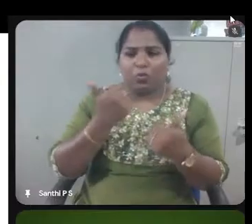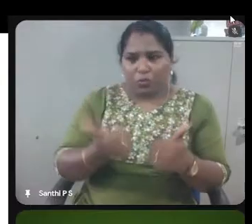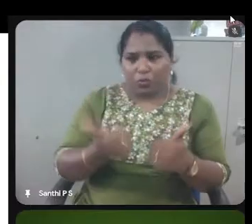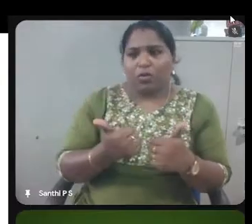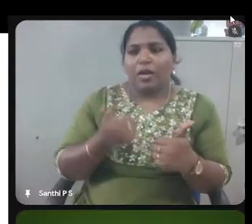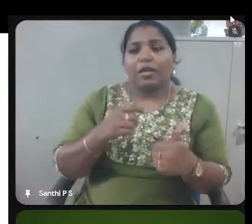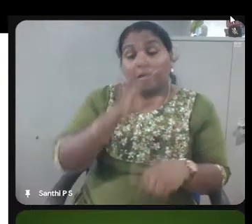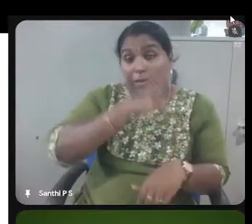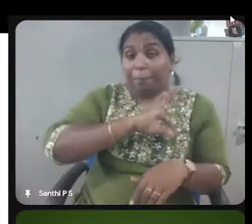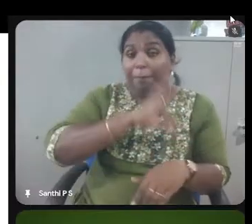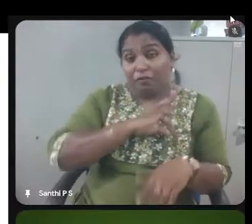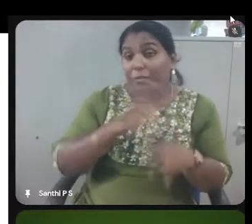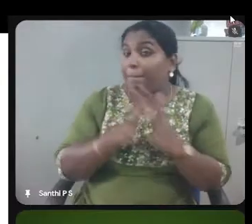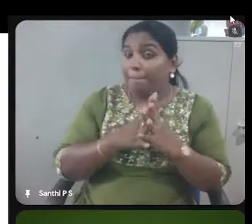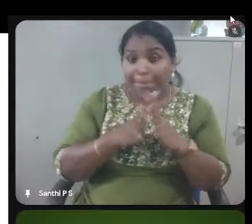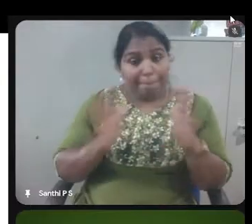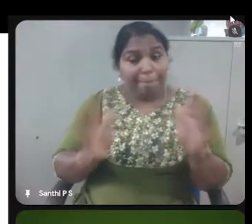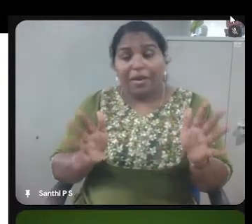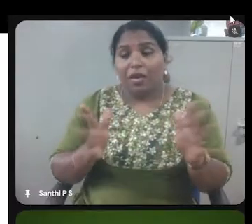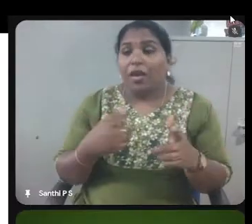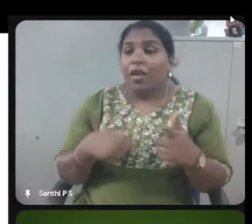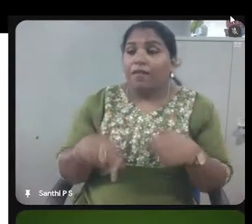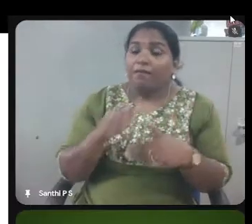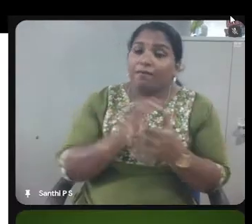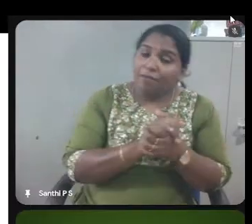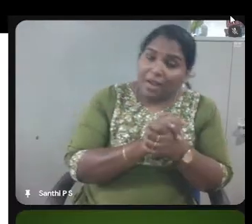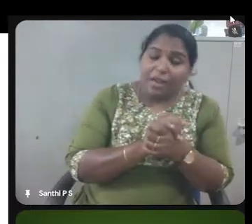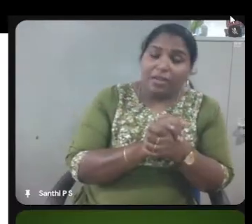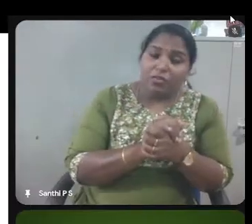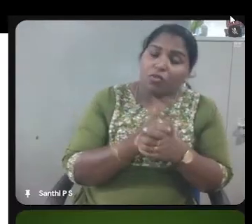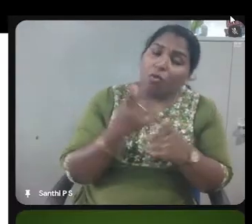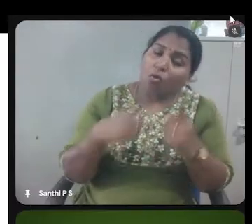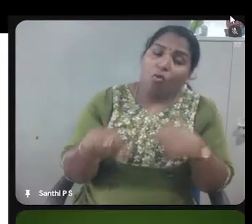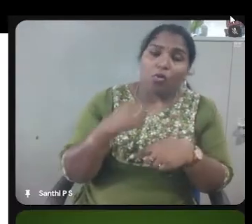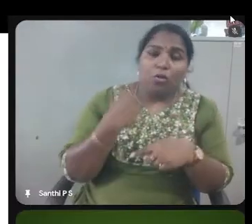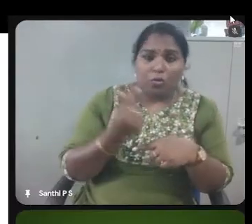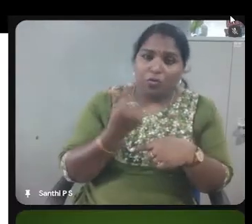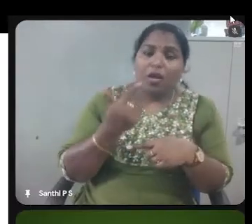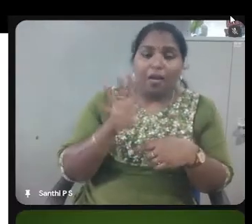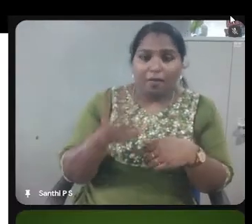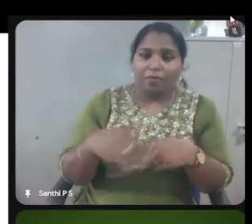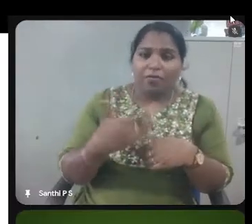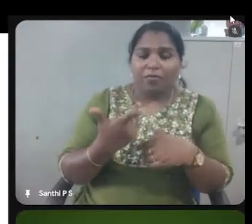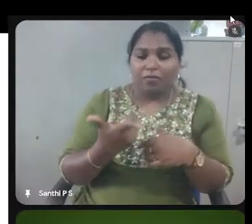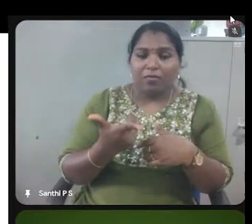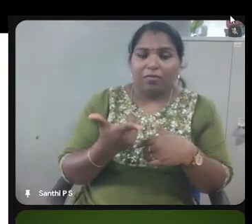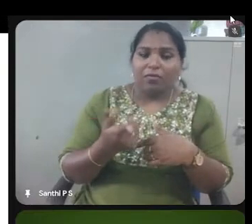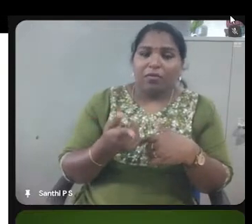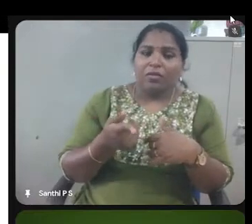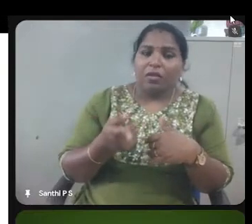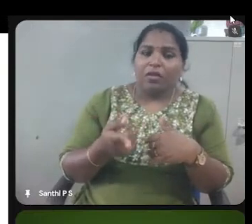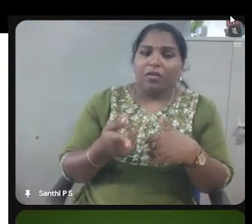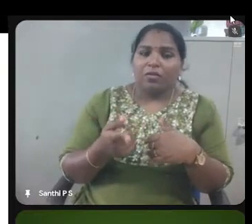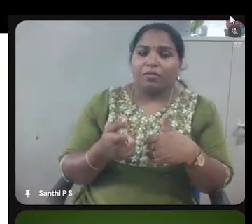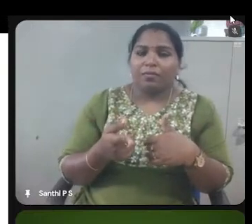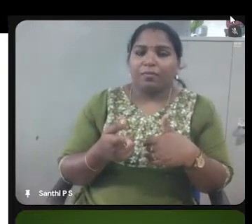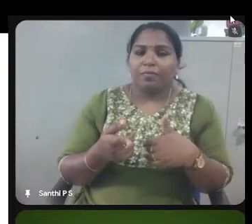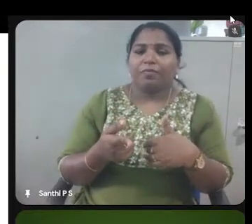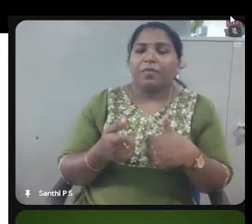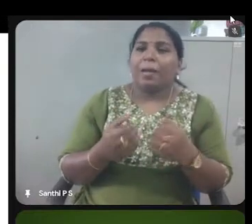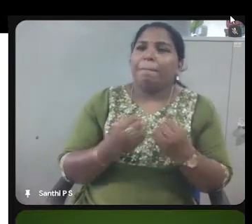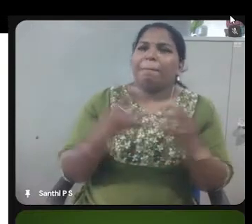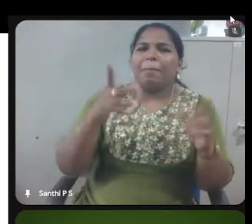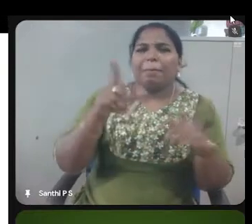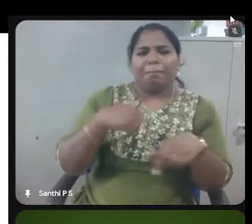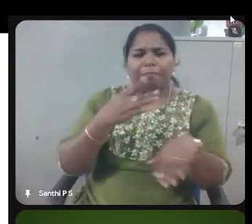അത് യൂസ്ഫുൾ ആയിട്ട് തോന്നി. ബിക്കോസ് എൻ്റെ ഫ്രണ്ട്സ് ഒക്കെ ഈ ഒരു ടേപ്പറിങ് മെത്തേഡിലാണ് പോകുന്നത്. പക്ഷെ അവർക്ക് ഇപ്പോഴും ആ ഒരു അസോസിയേഷൻ ബ്രേക്ക്